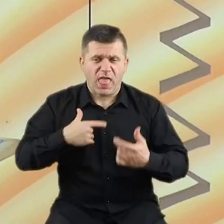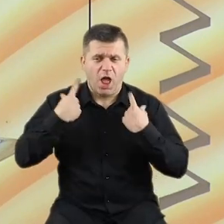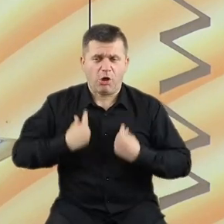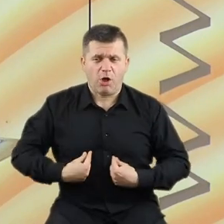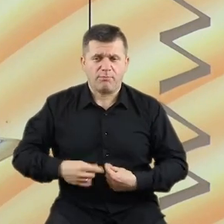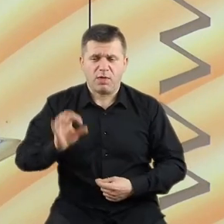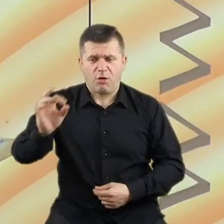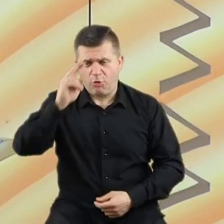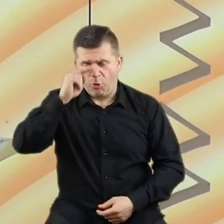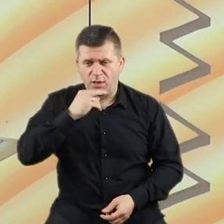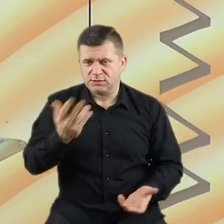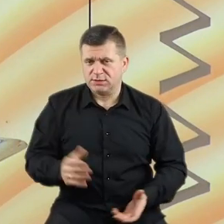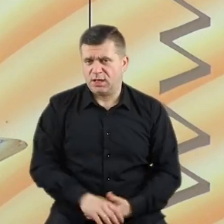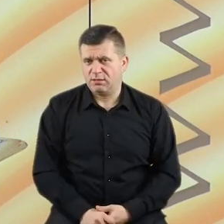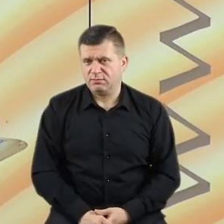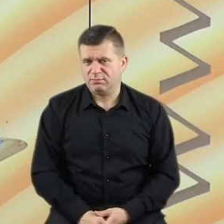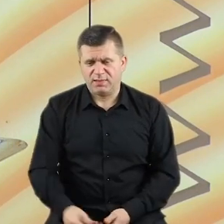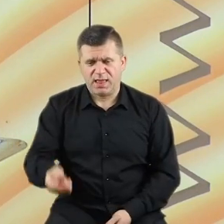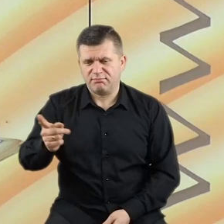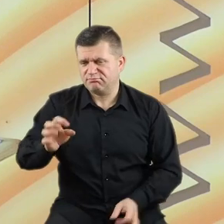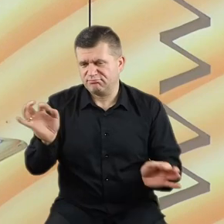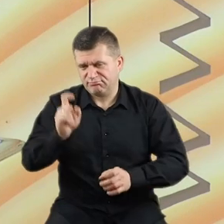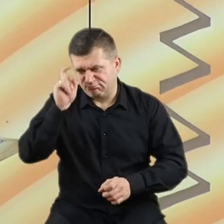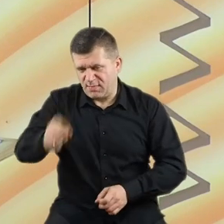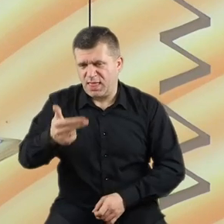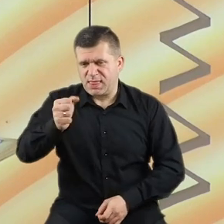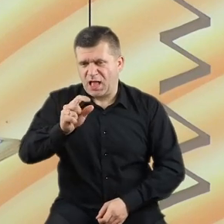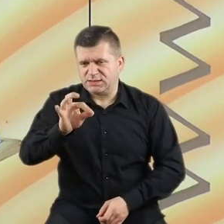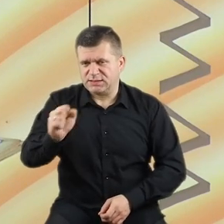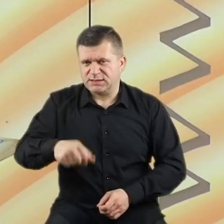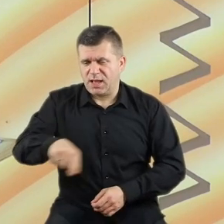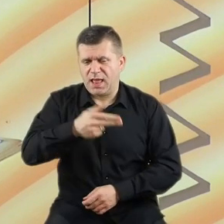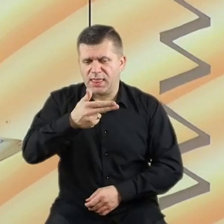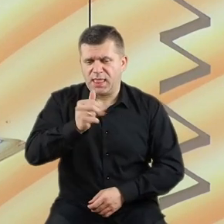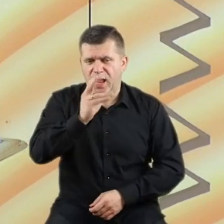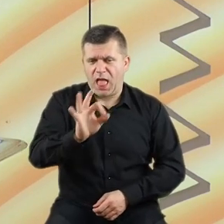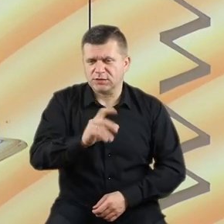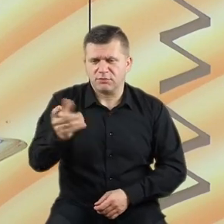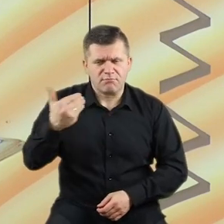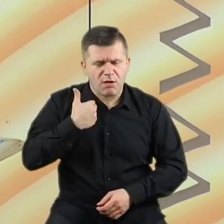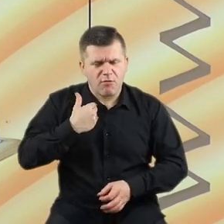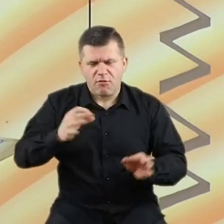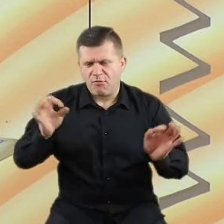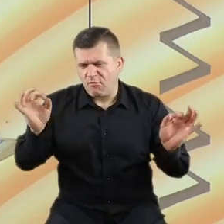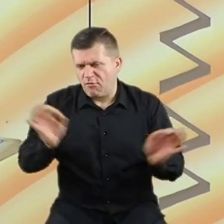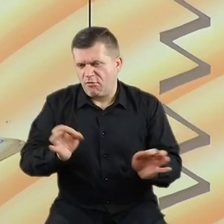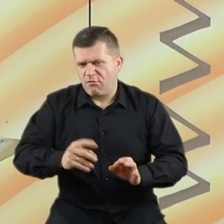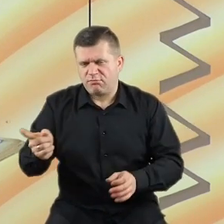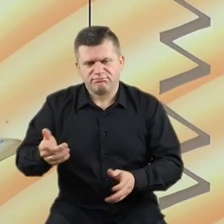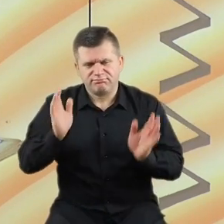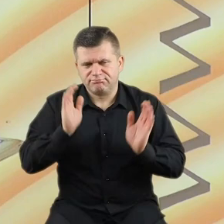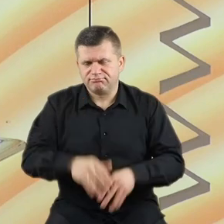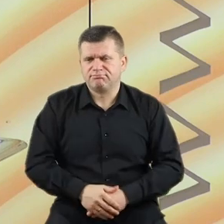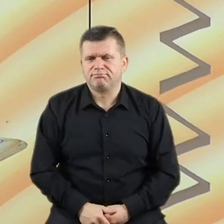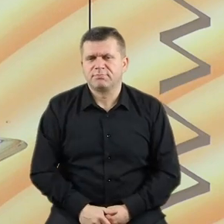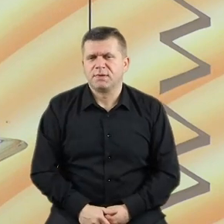ofiarą swojego ojca, cynicznego nazisty, który zresztą zdaniem Niklasa był kompletnym koniunkturalistą. I